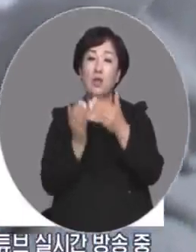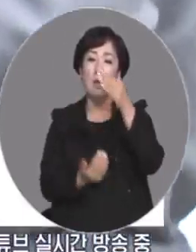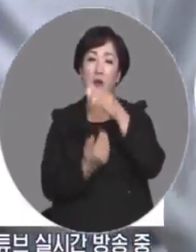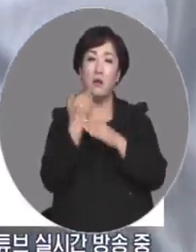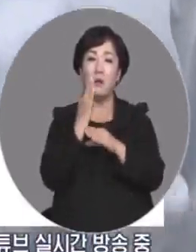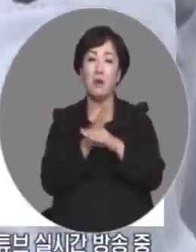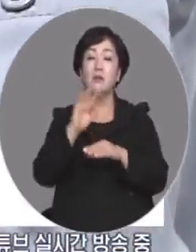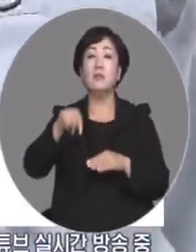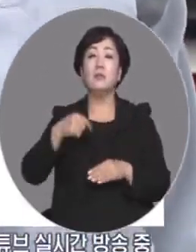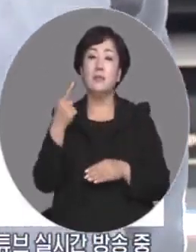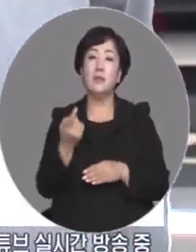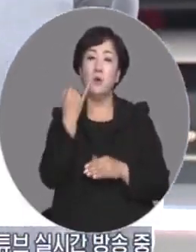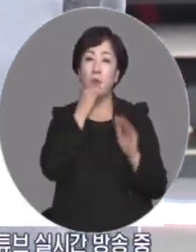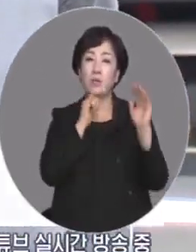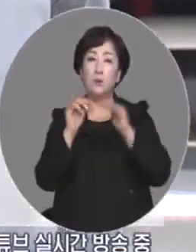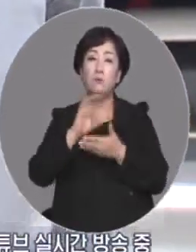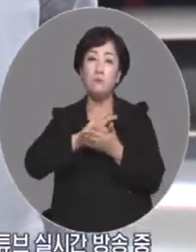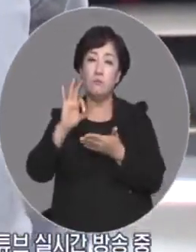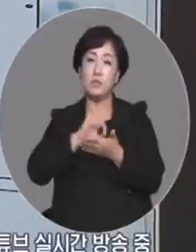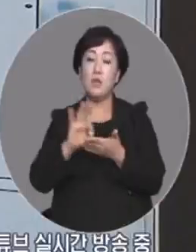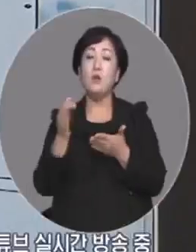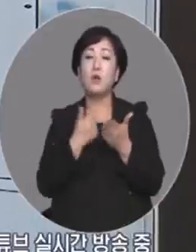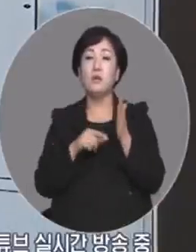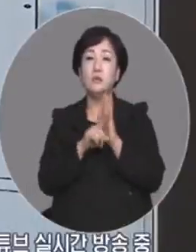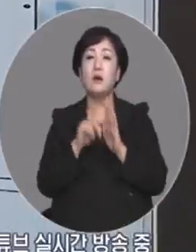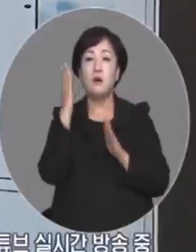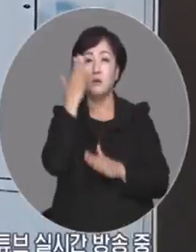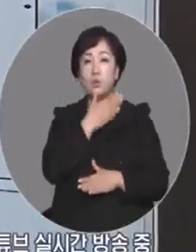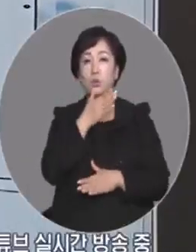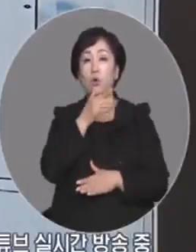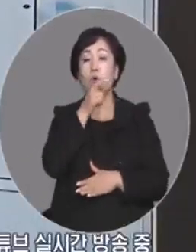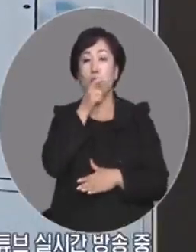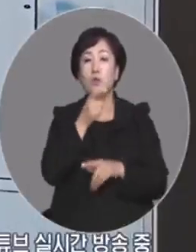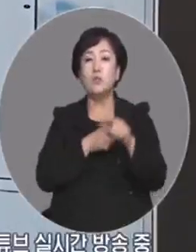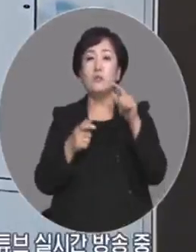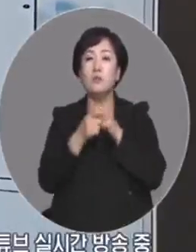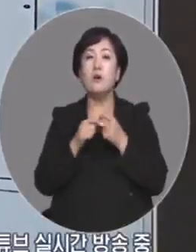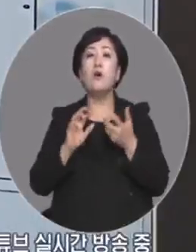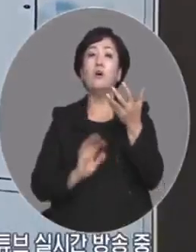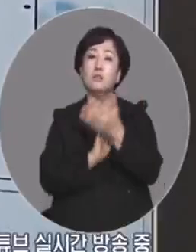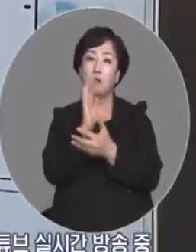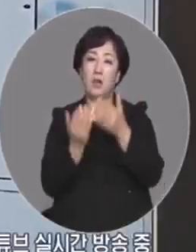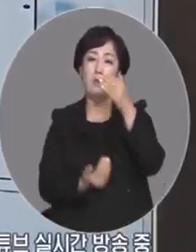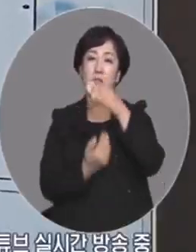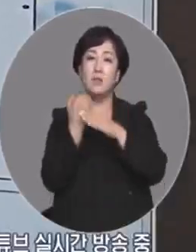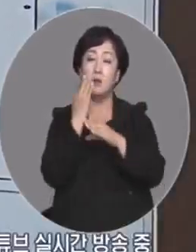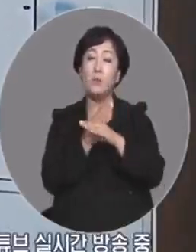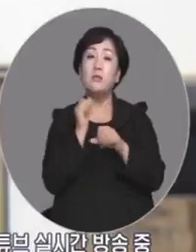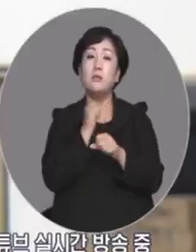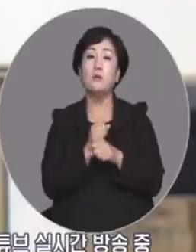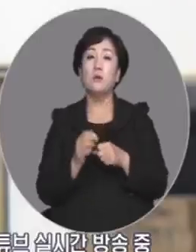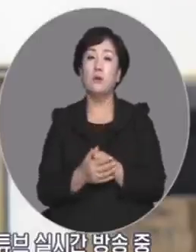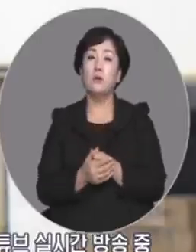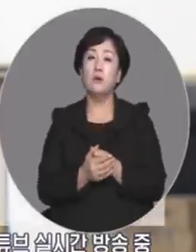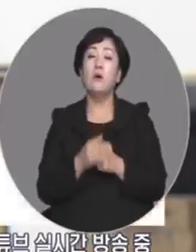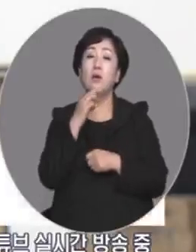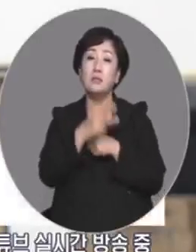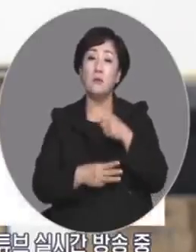소독하고 해수전지에 저장된 전기를 사용해 소독제를 무해한 물질로 중화하는 방식을 이용합니다. 저희들이